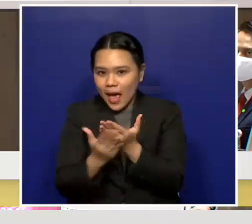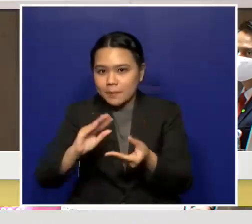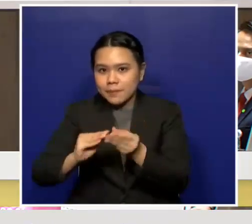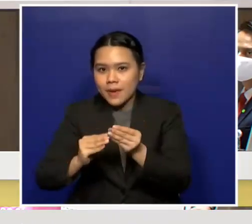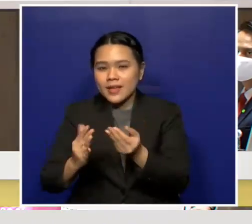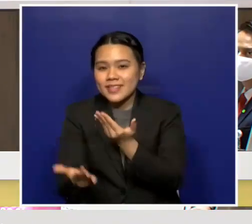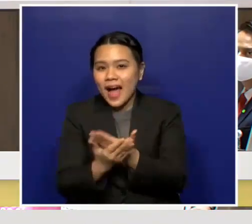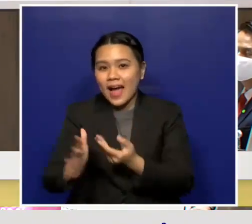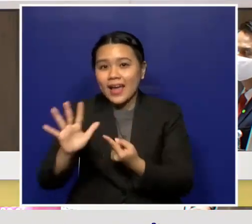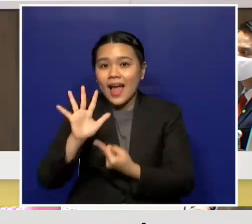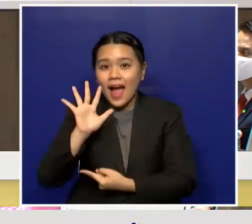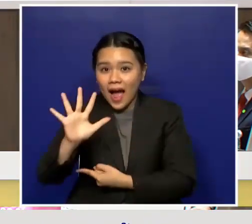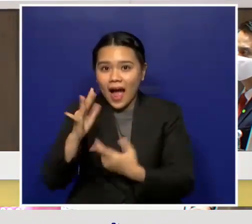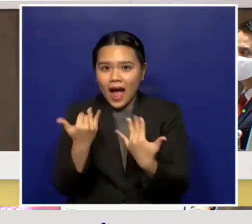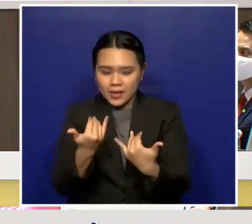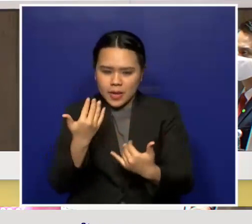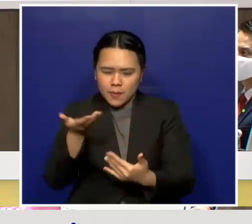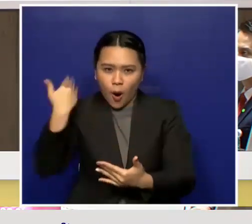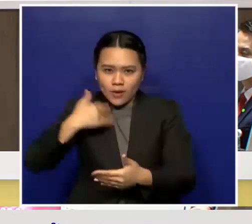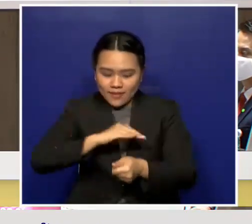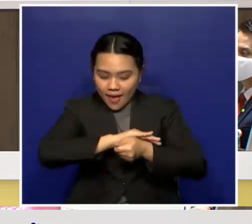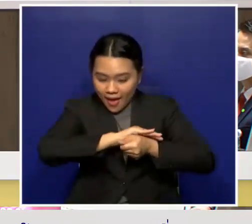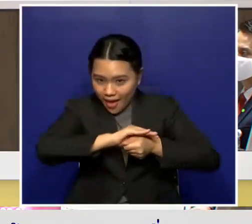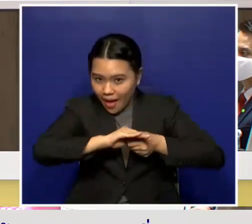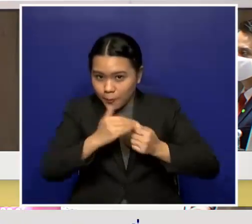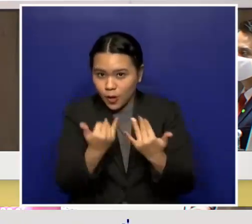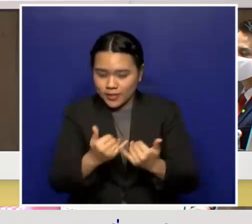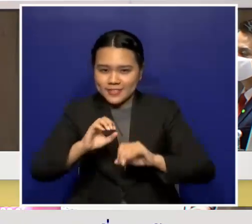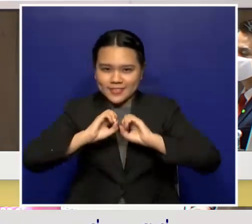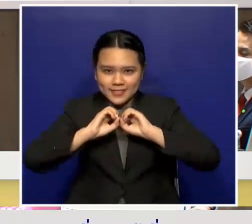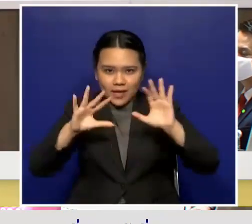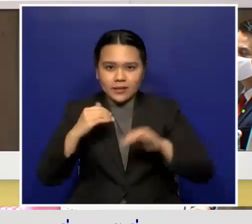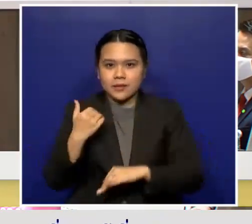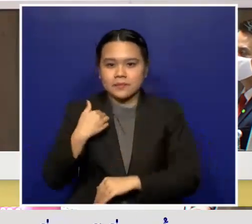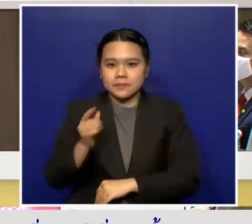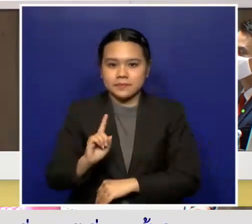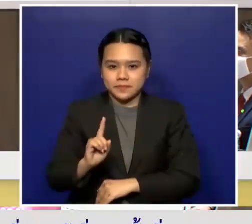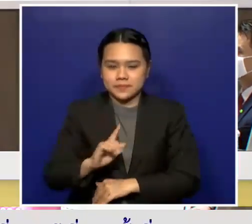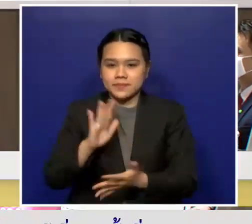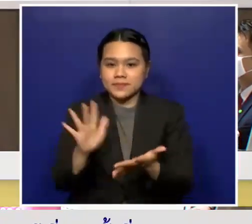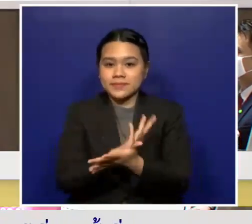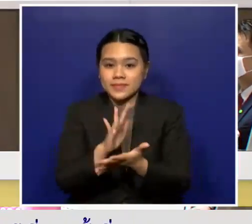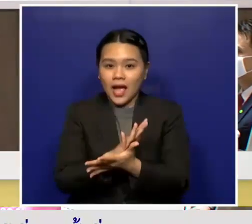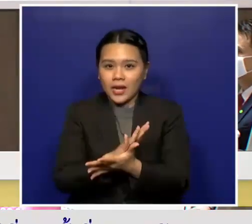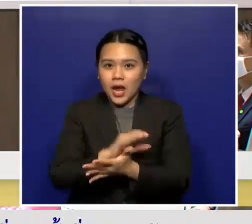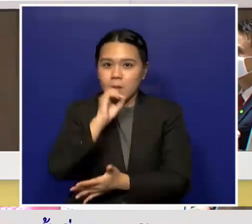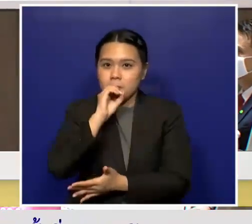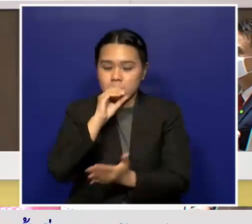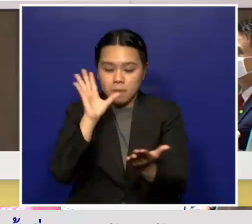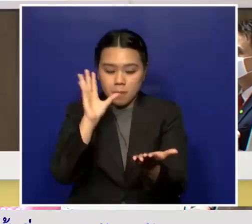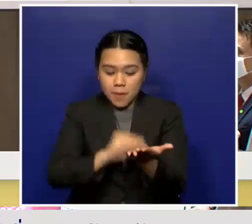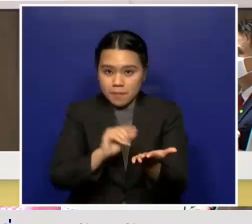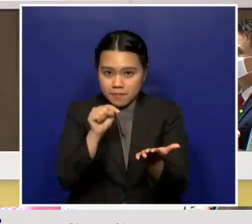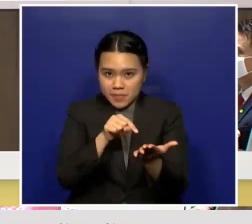ย5ที่ซุกซ่อนแล้ววันนี้มันปรากฏออกมาชัดในนั้นระบุชัดเจนเลยนะครับว่าเอกสารหมาย5ระบุว่างี้1น